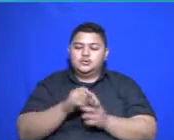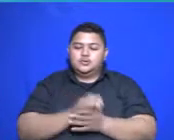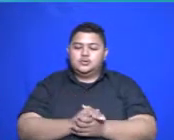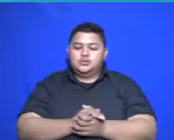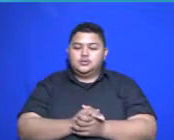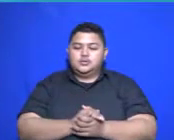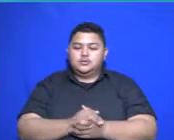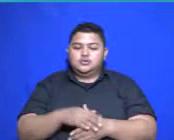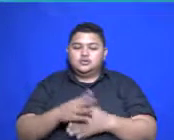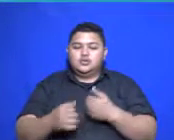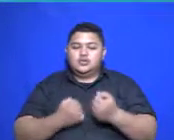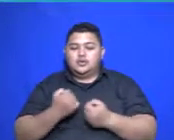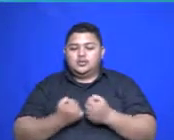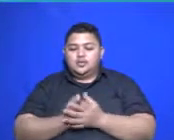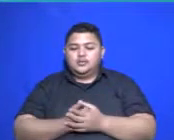yang kita lakukan,